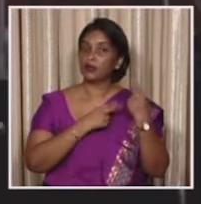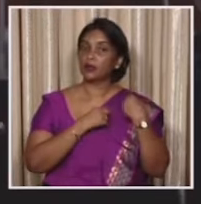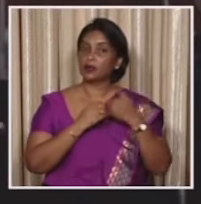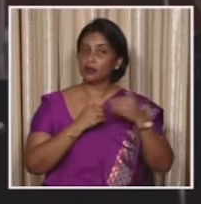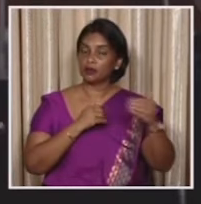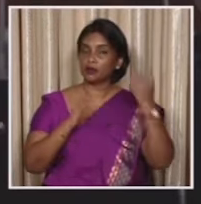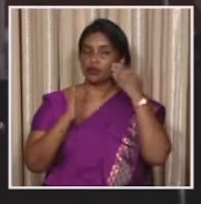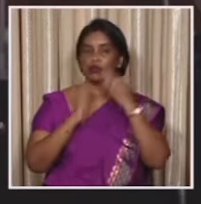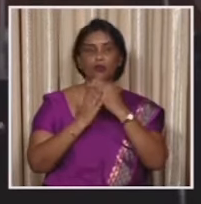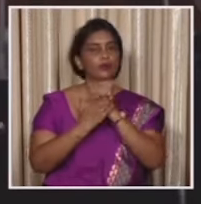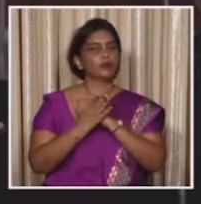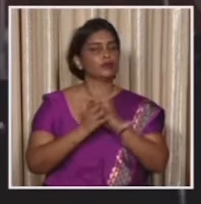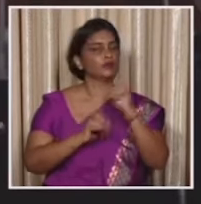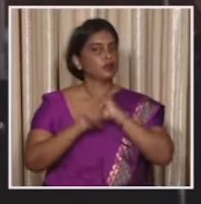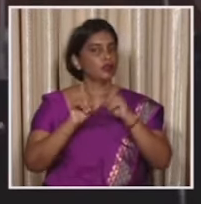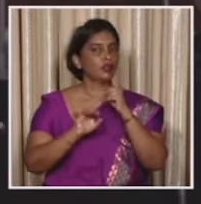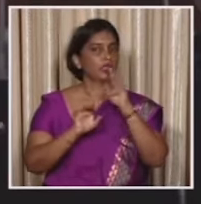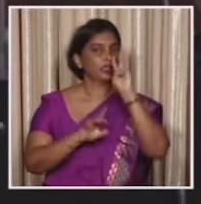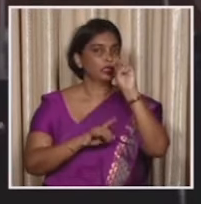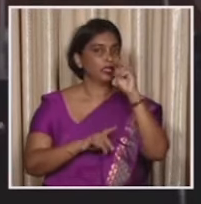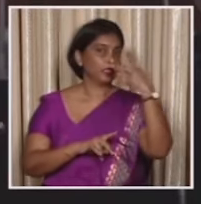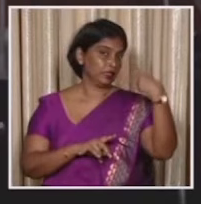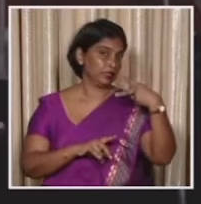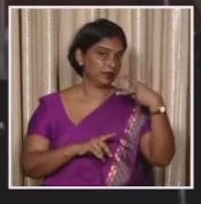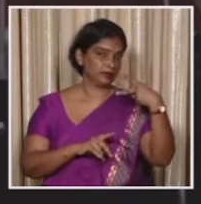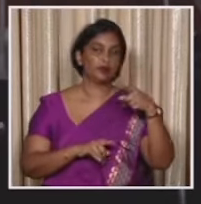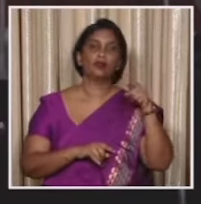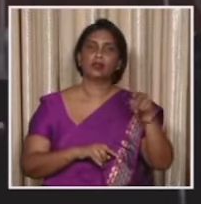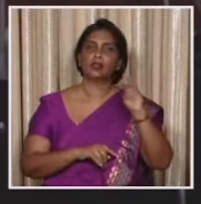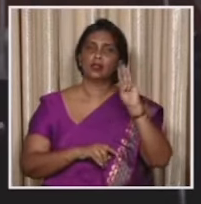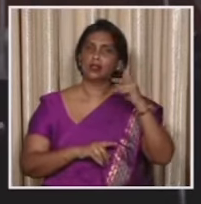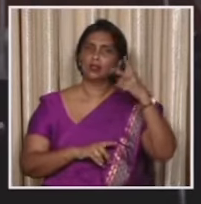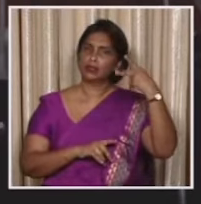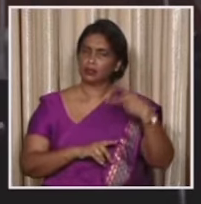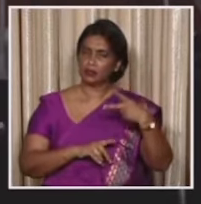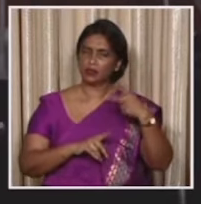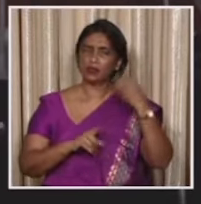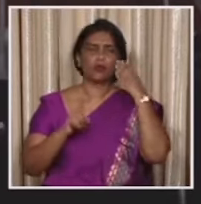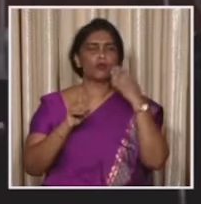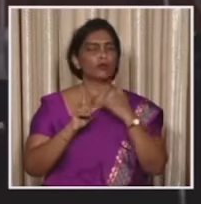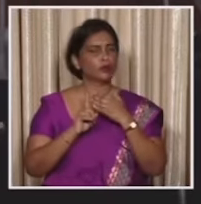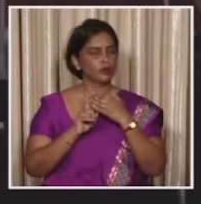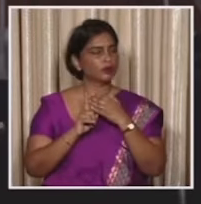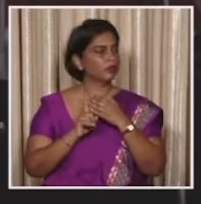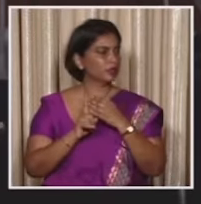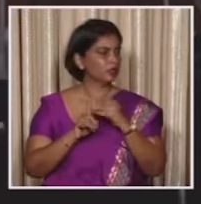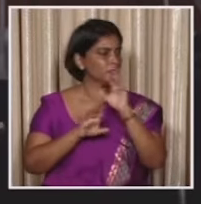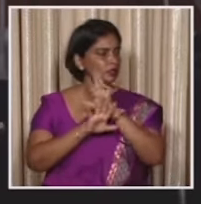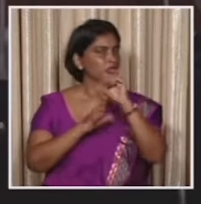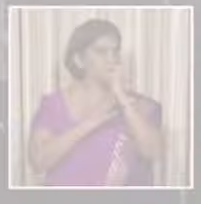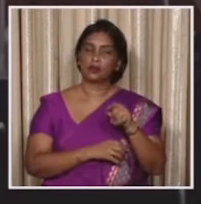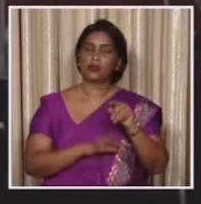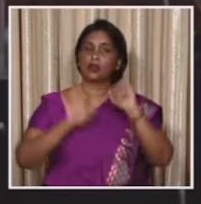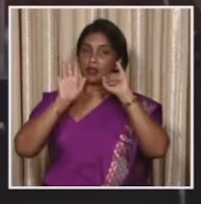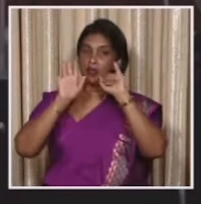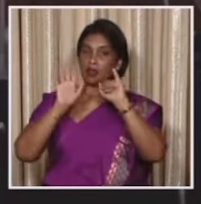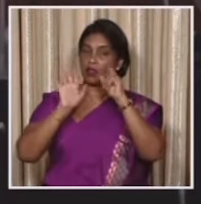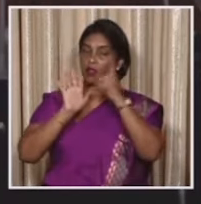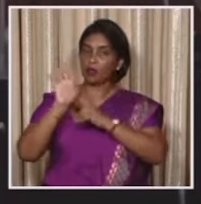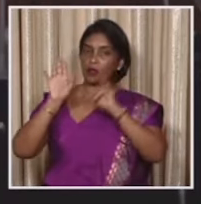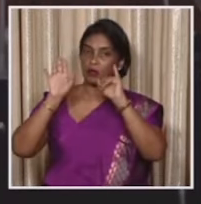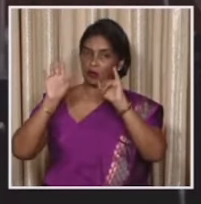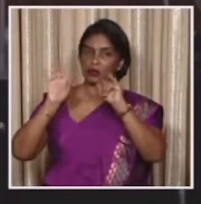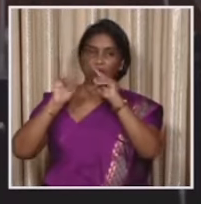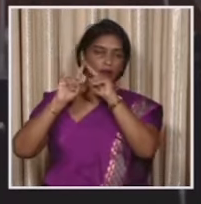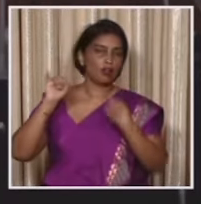දුරකාලය ගැන ව්‍යවස්ථාවේ කතා කරන්නේ 32 වගන්තියේ. මේ 32 වගන්තියේ 19 ව්‍යවස්ථාවෙන් වසර 6